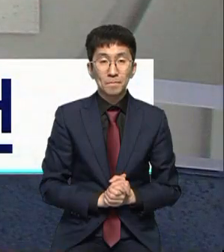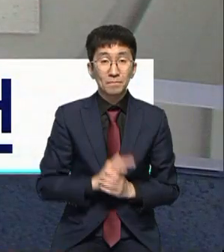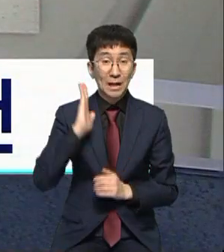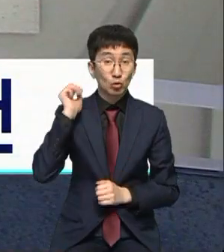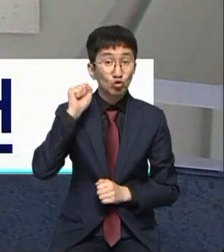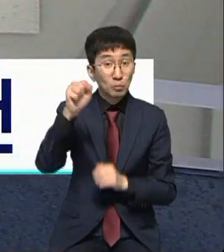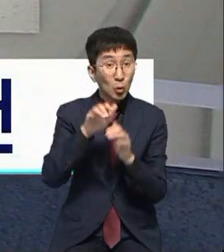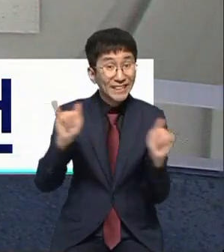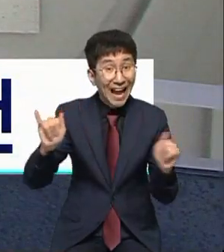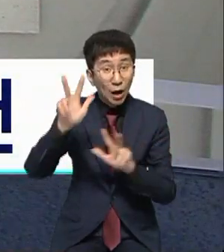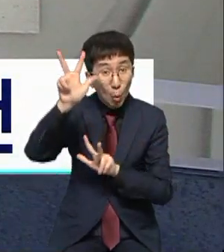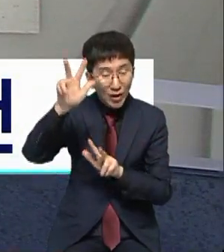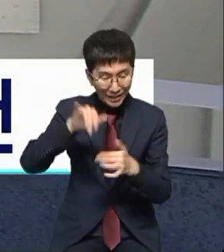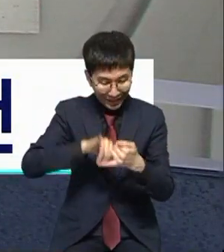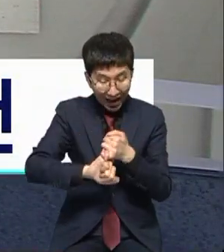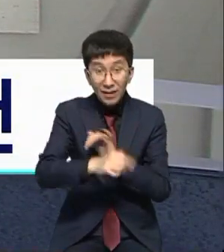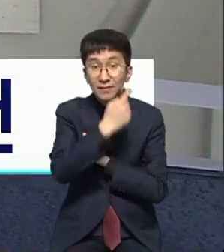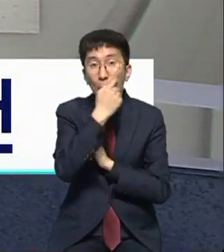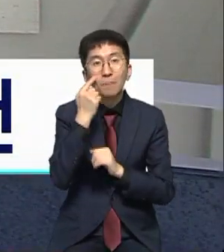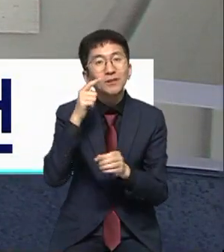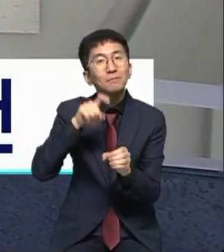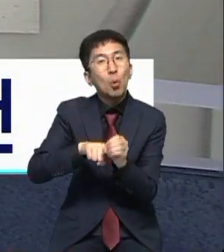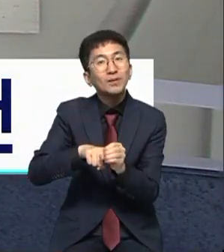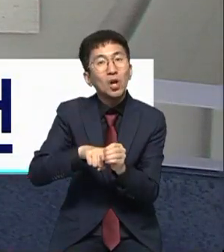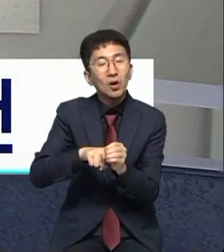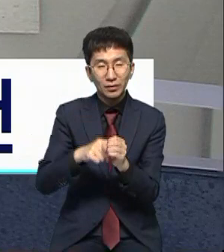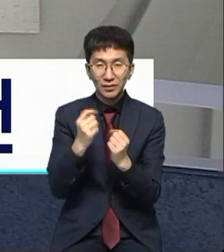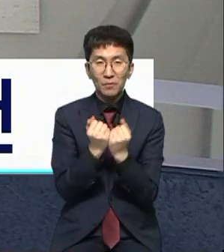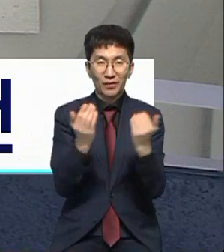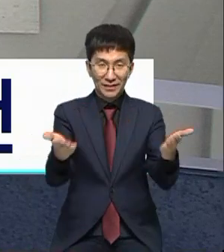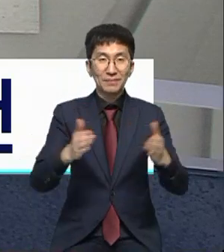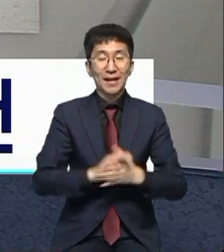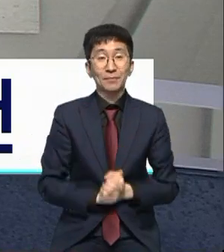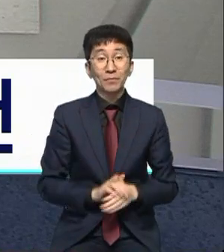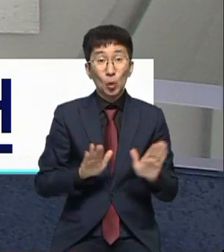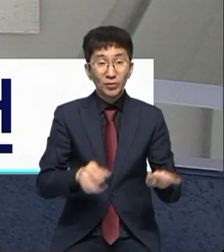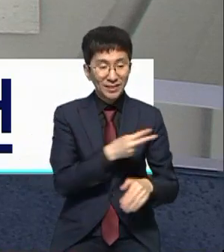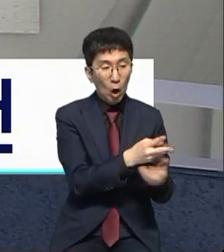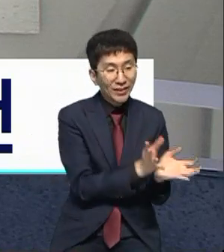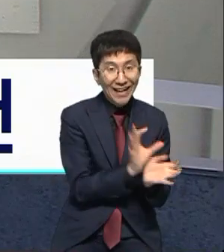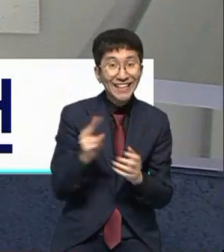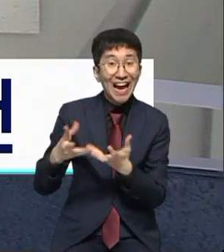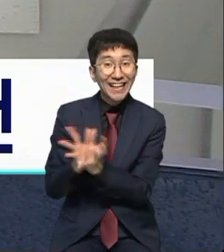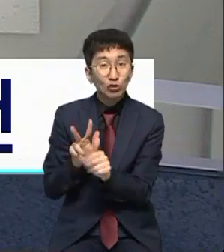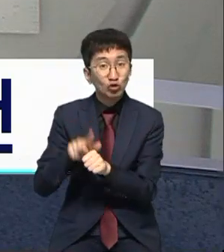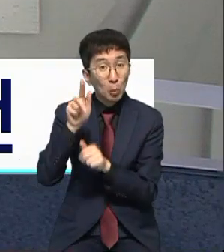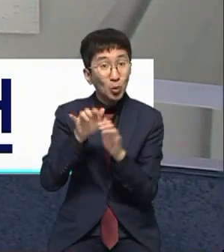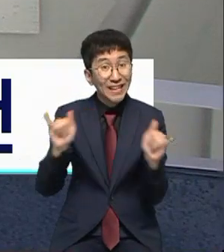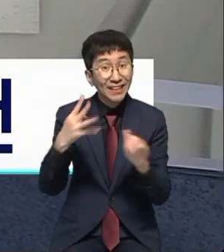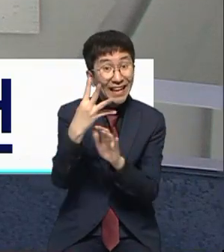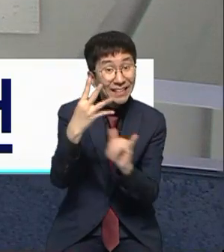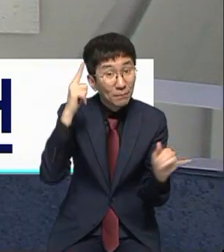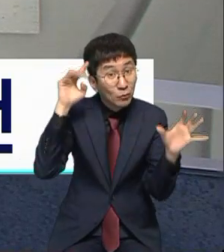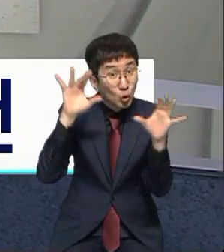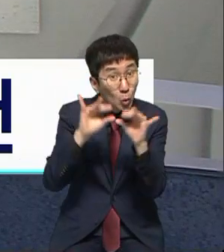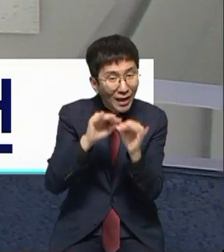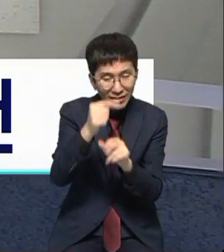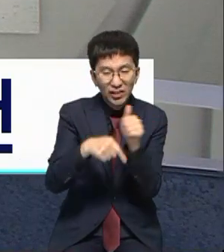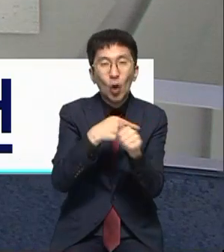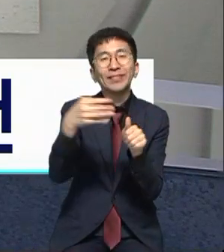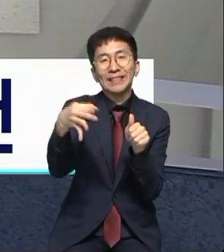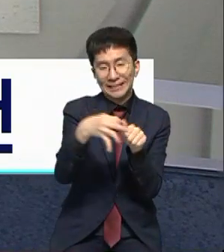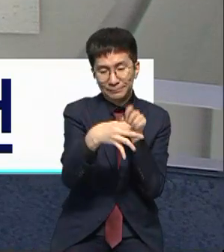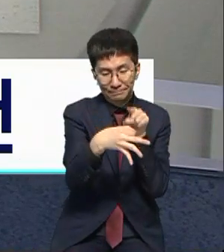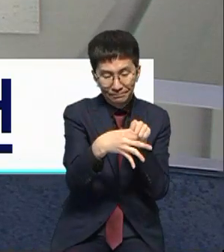대선 후보들의 공약을 검증해보는 공약 체크 순서입니다. 오늘은 여야 후보 4명이 모두 동의한